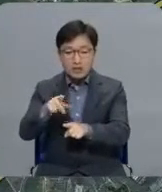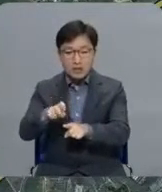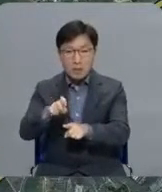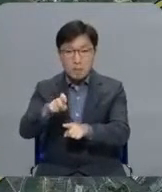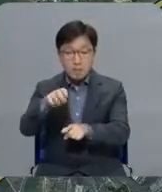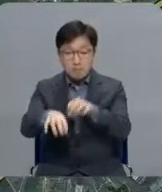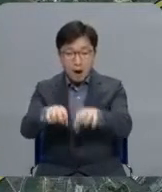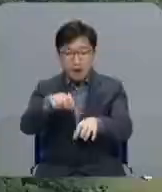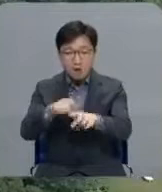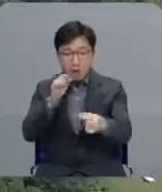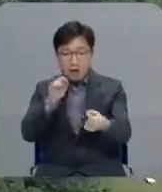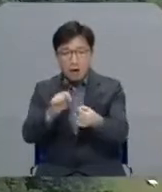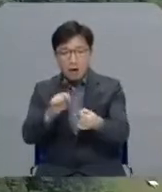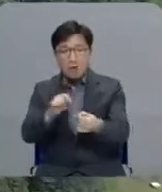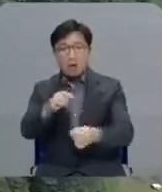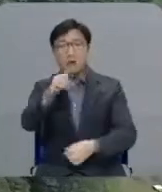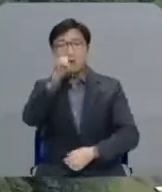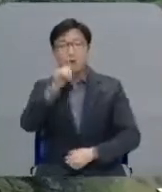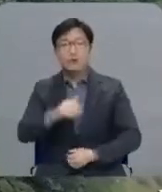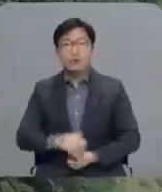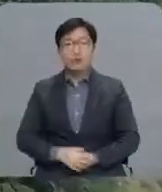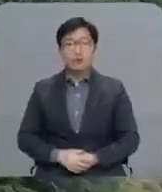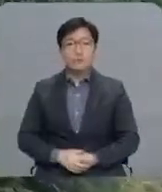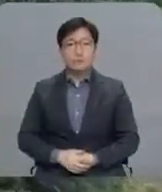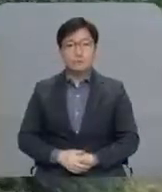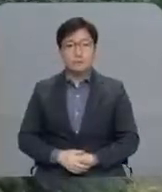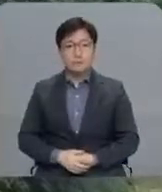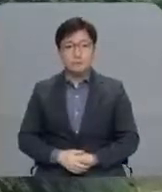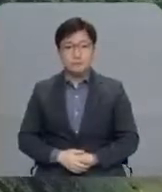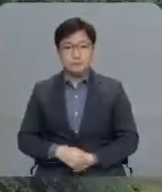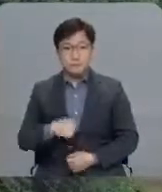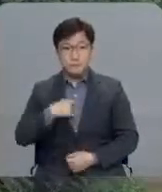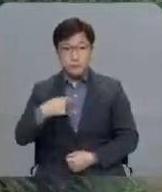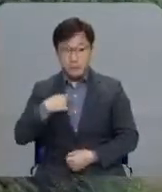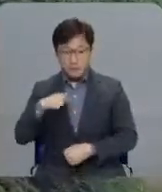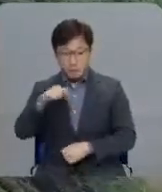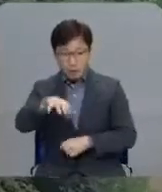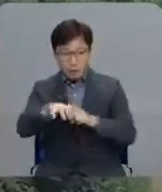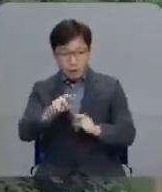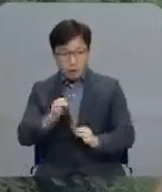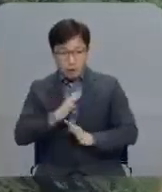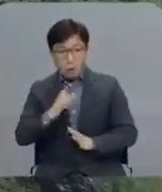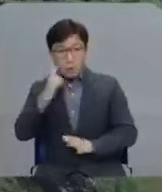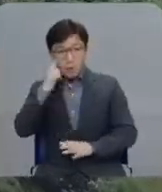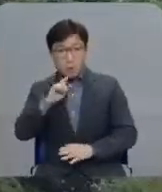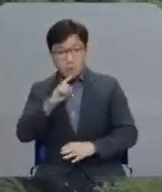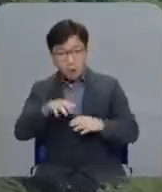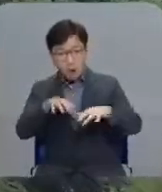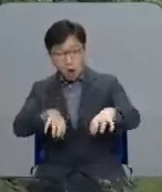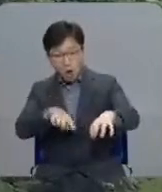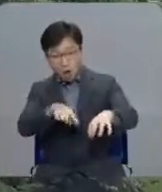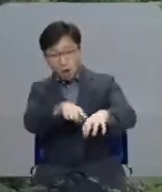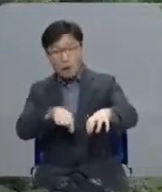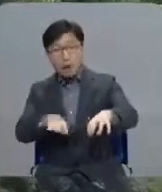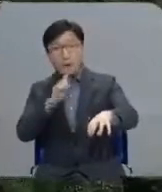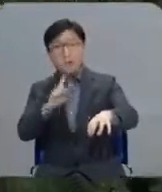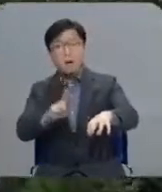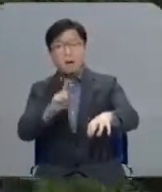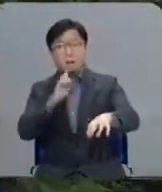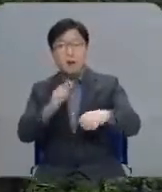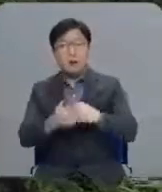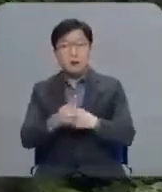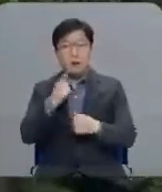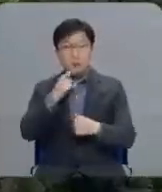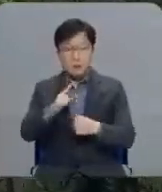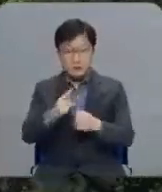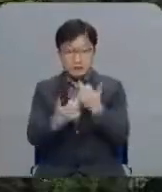남짓한 거리입니다. 바로 옆에요. 네. 그건 내가 지금 그래서 놀란 거예요. 금강공단이 함라산